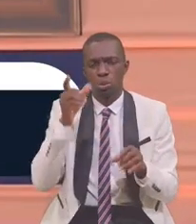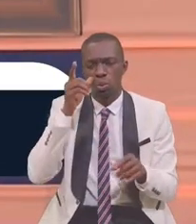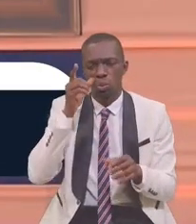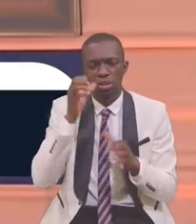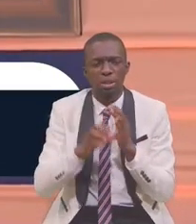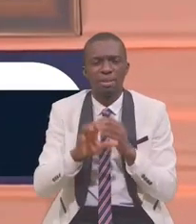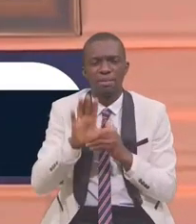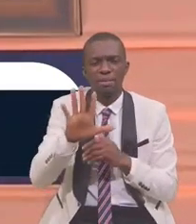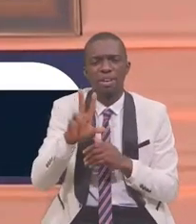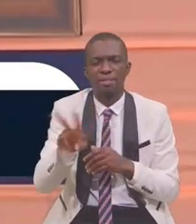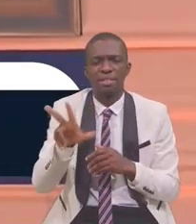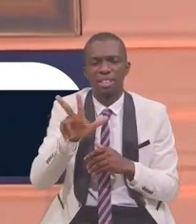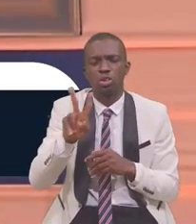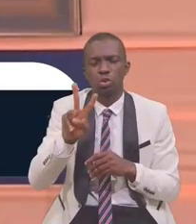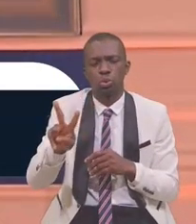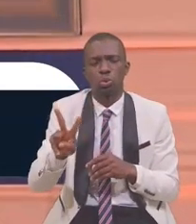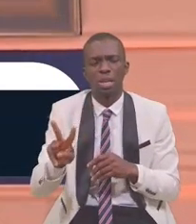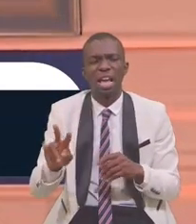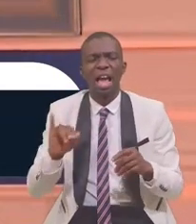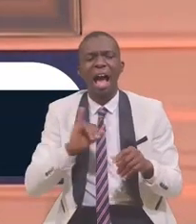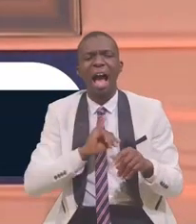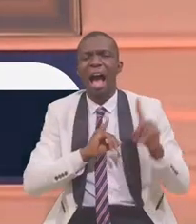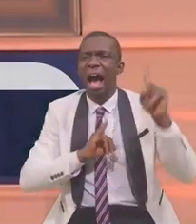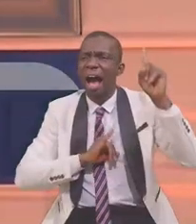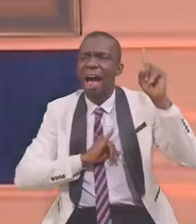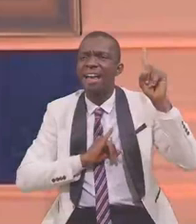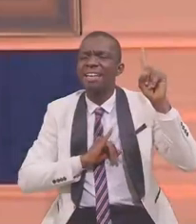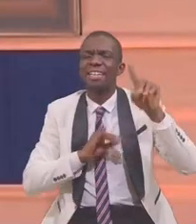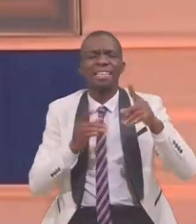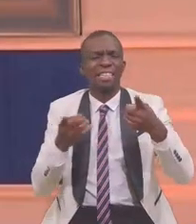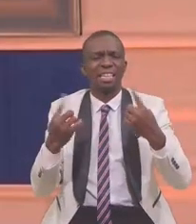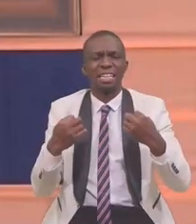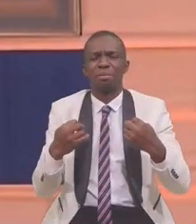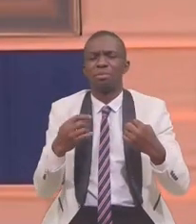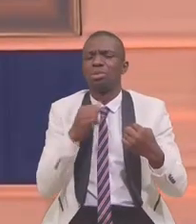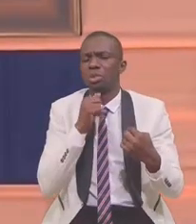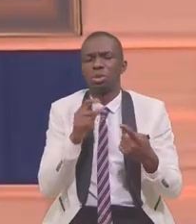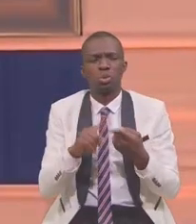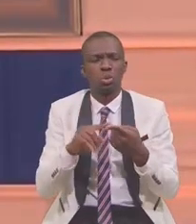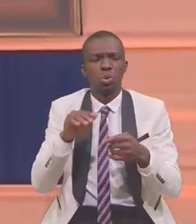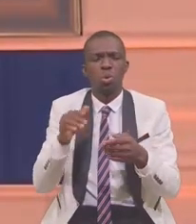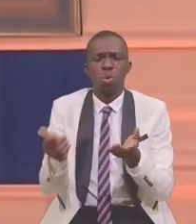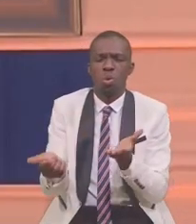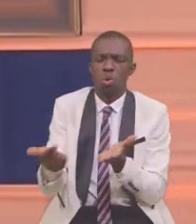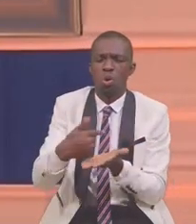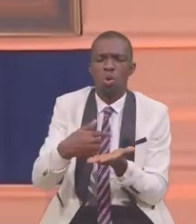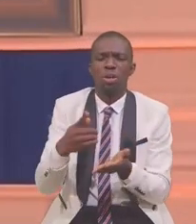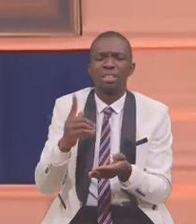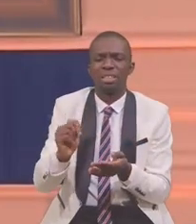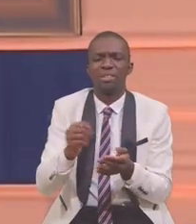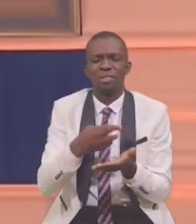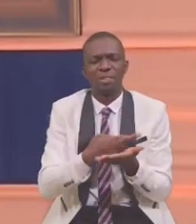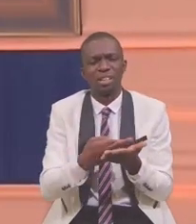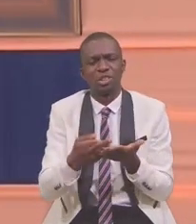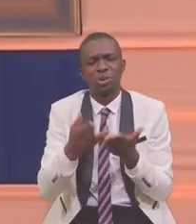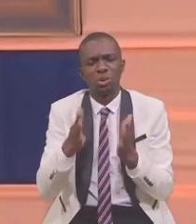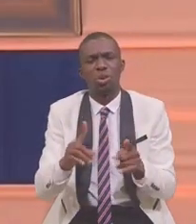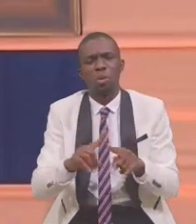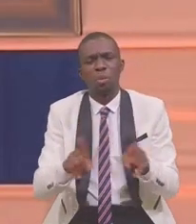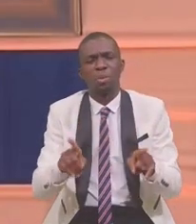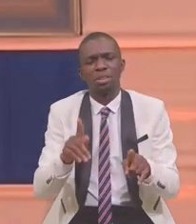verset 32. Je ne suis pas venu appeler à la repentance des justes, mais des pécheurs. C'est l'œuvre. Je suis venu